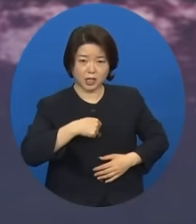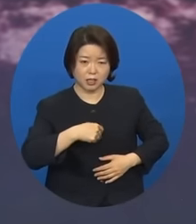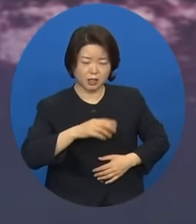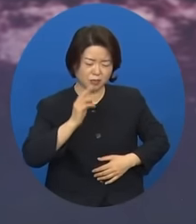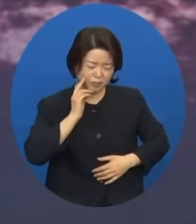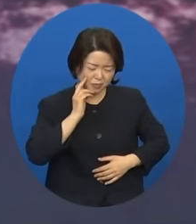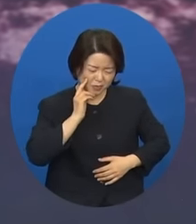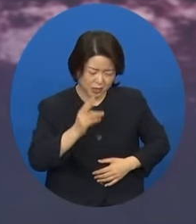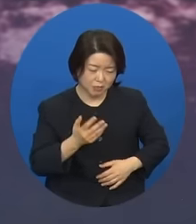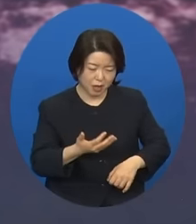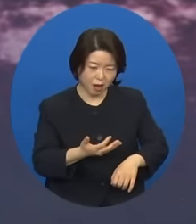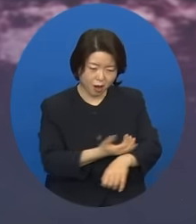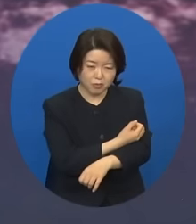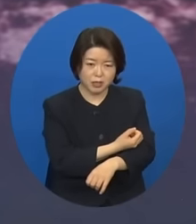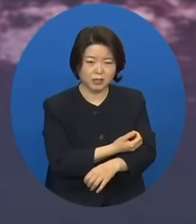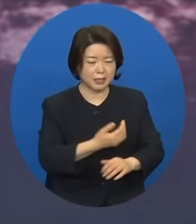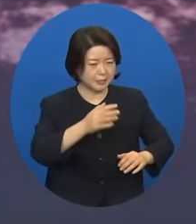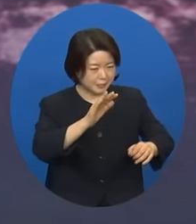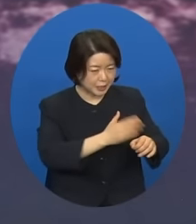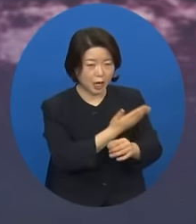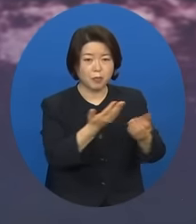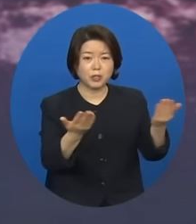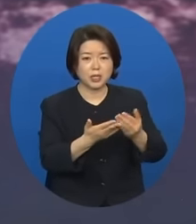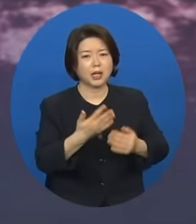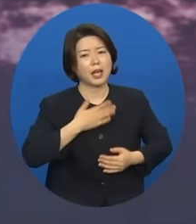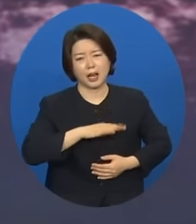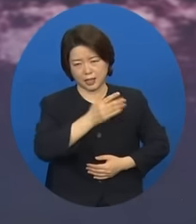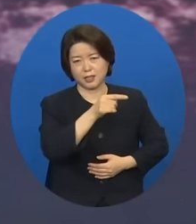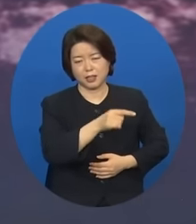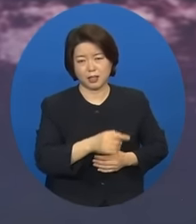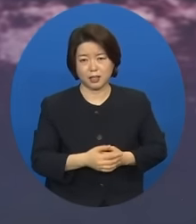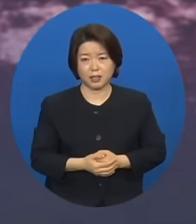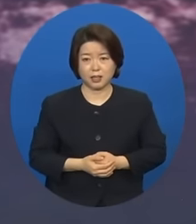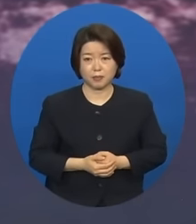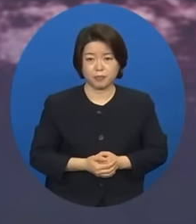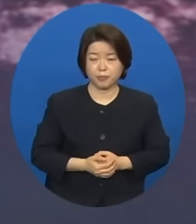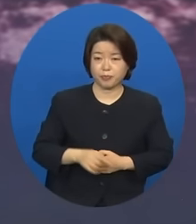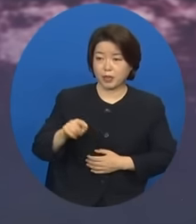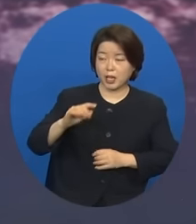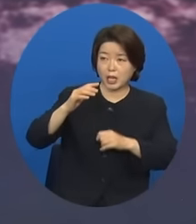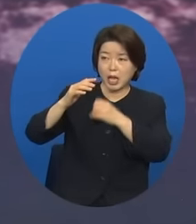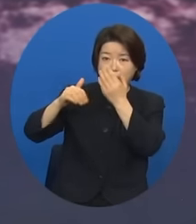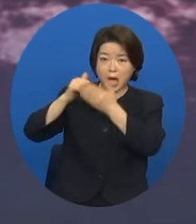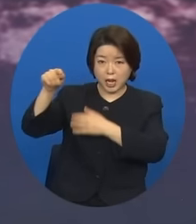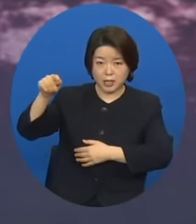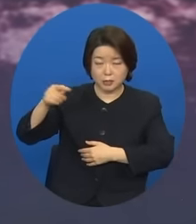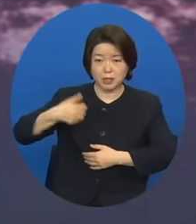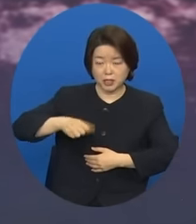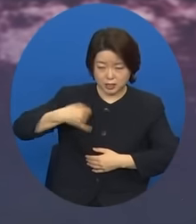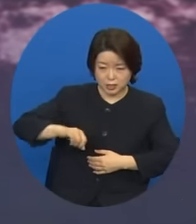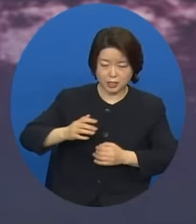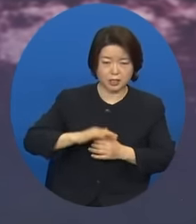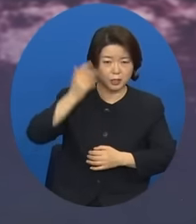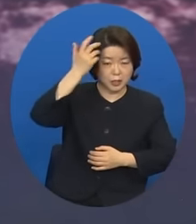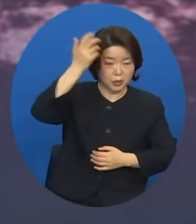될 것입니다 하나님의 자녀가 겪는 경 중에는 암으로 가한 일들이